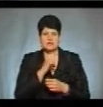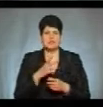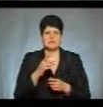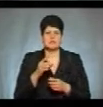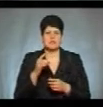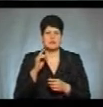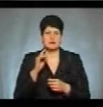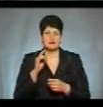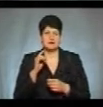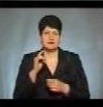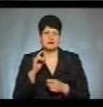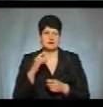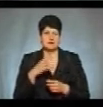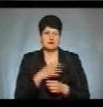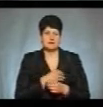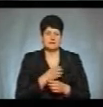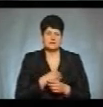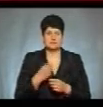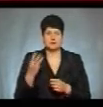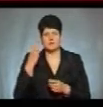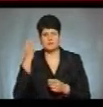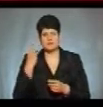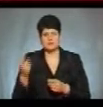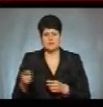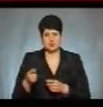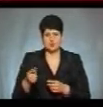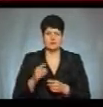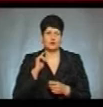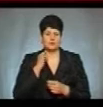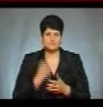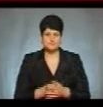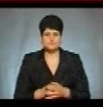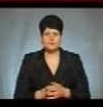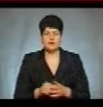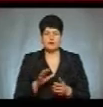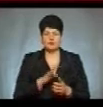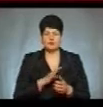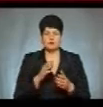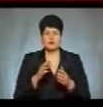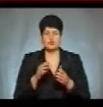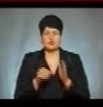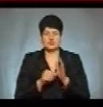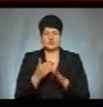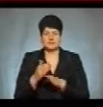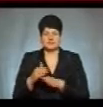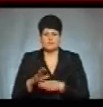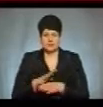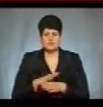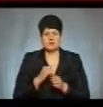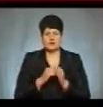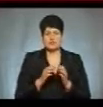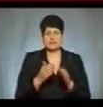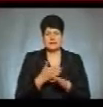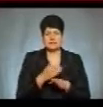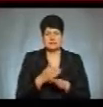Івано-Франківська, Хмельницького і Тернополя. Було 10 учасників в команді, було 6 етапів. І за кожен етап сумували,